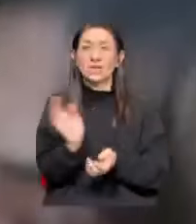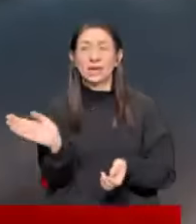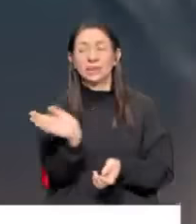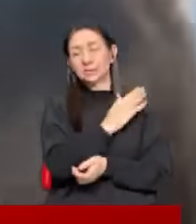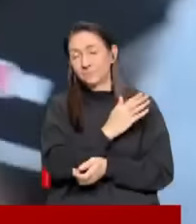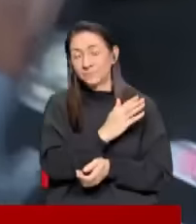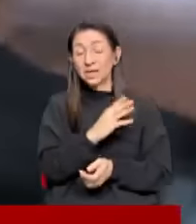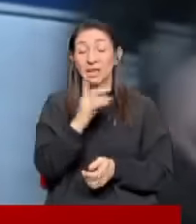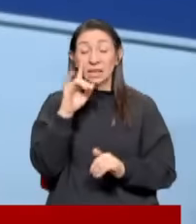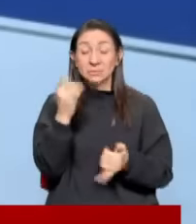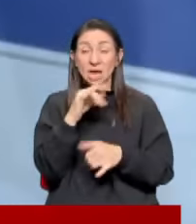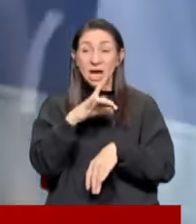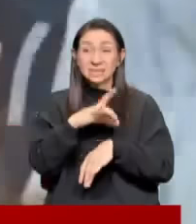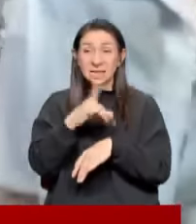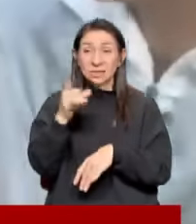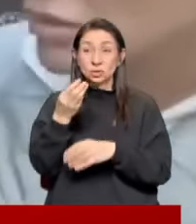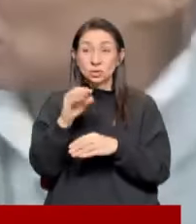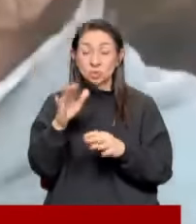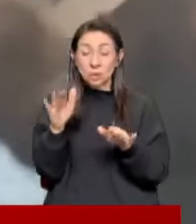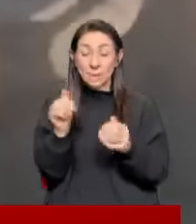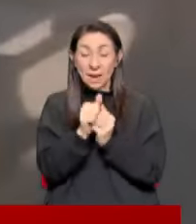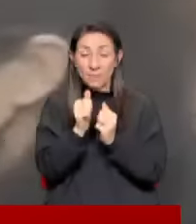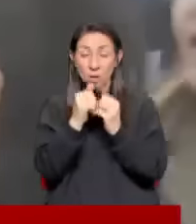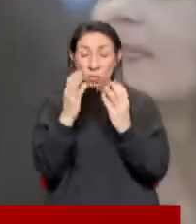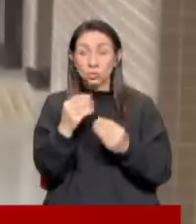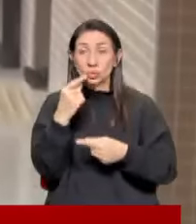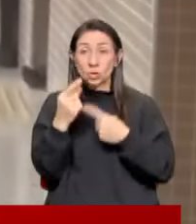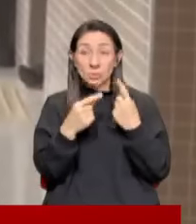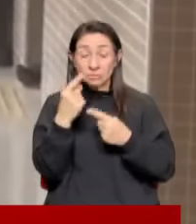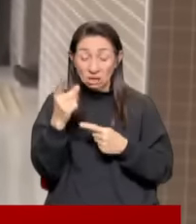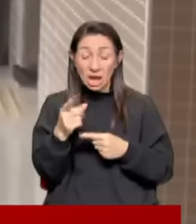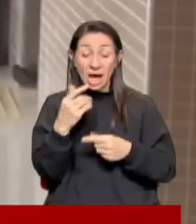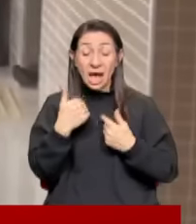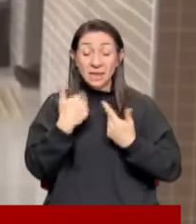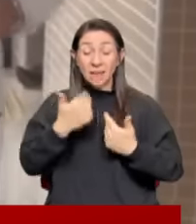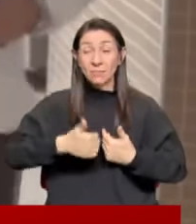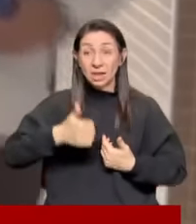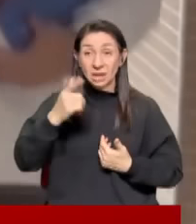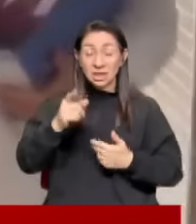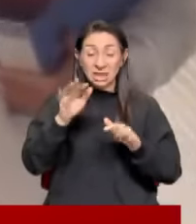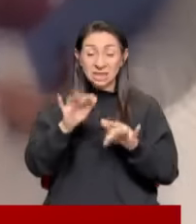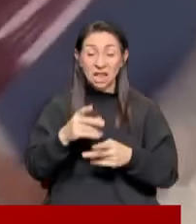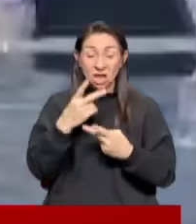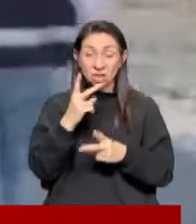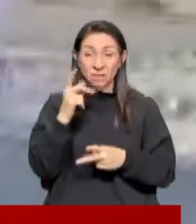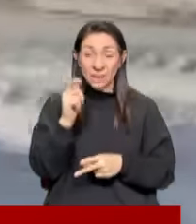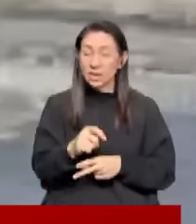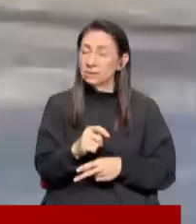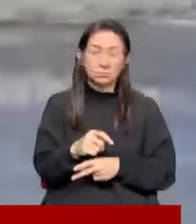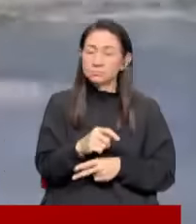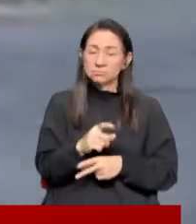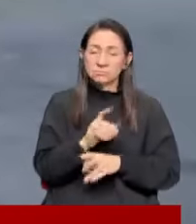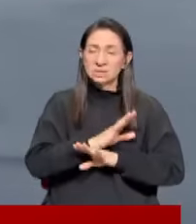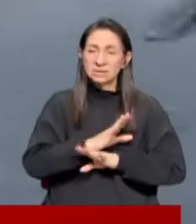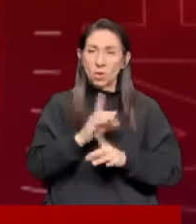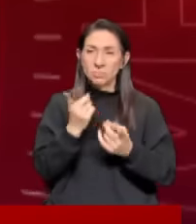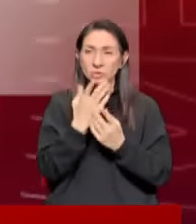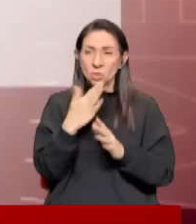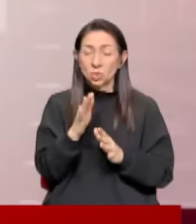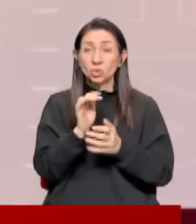döndü. Yılbaşını hastanede çocuklarıyla geçirdiği iddia edilmişti. Adalet Bakanlığı yazılı açıklama yaptı, iddiaları